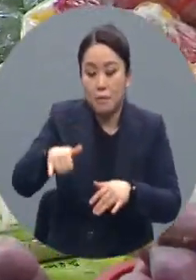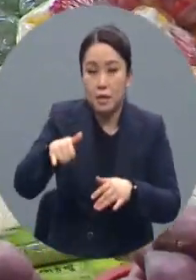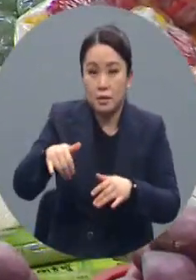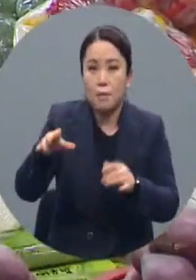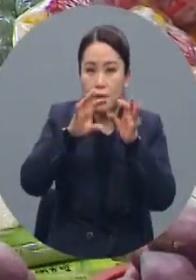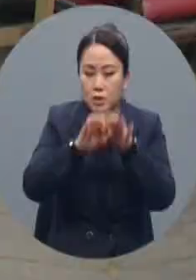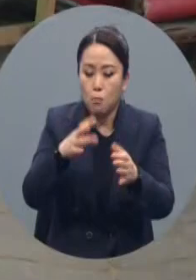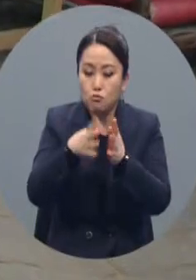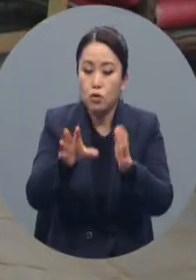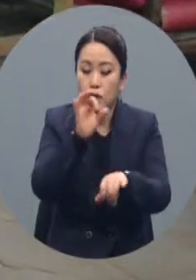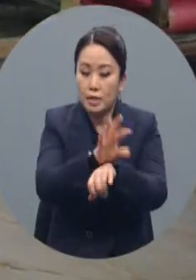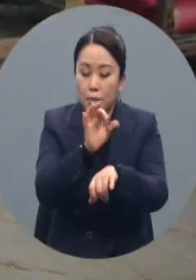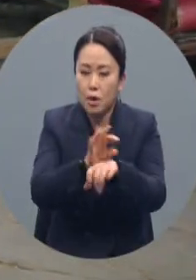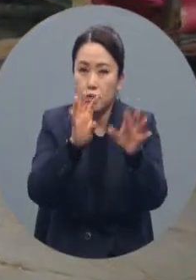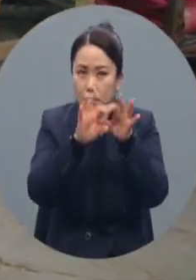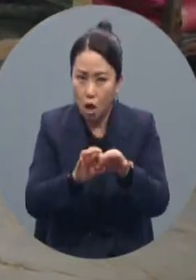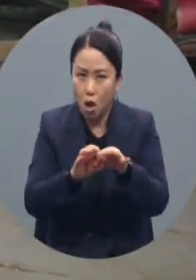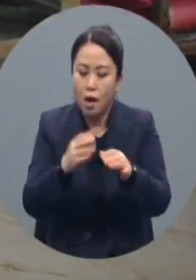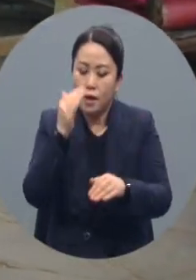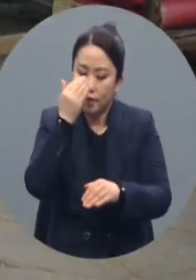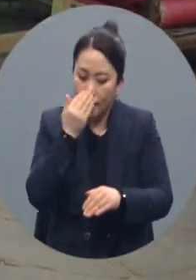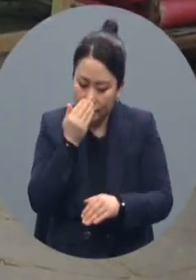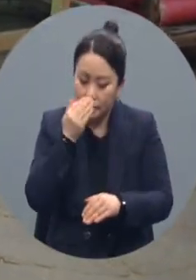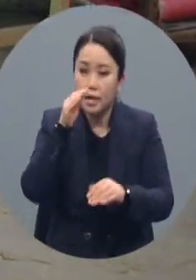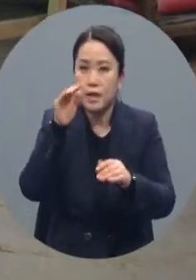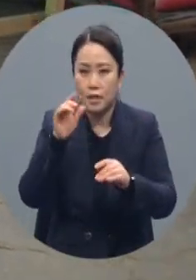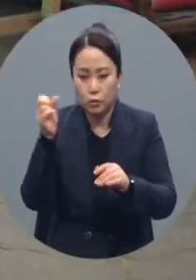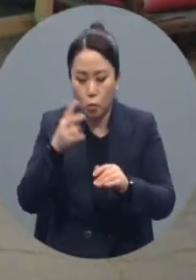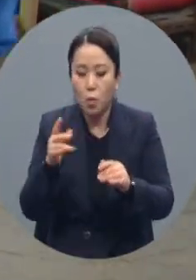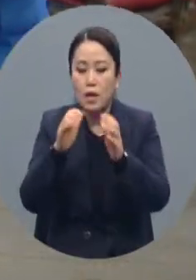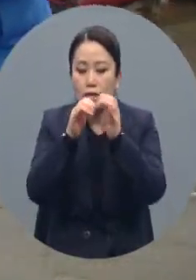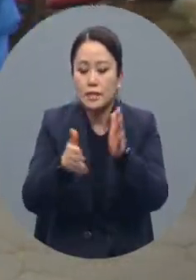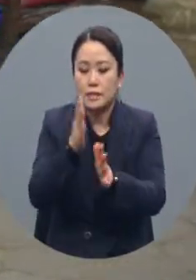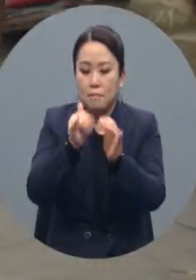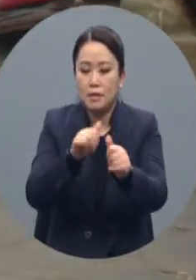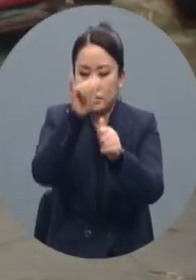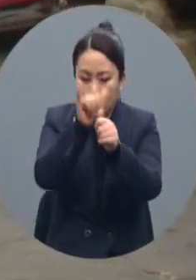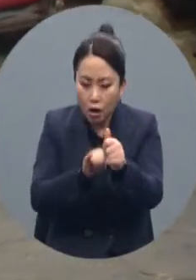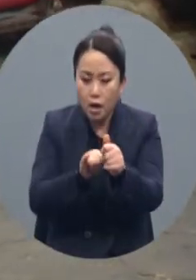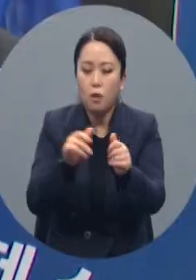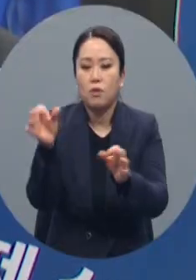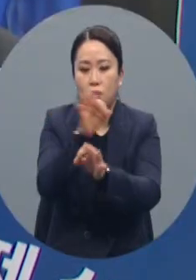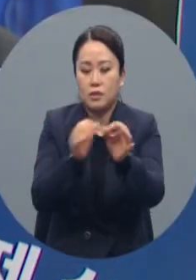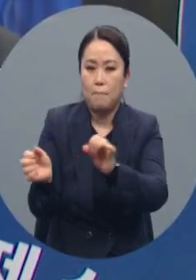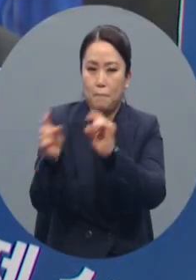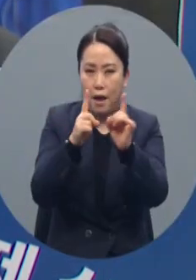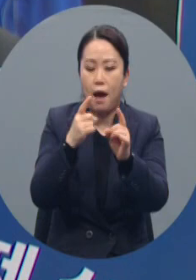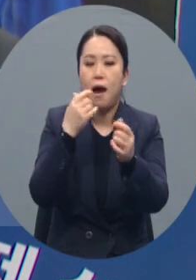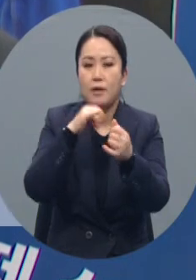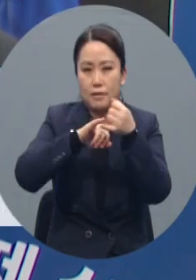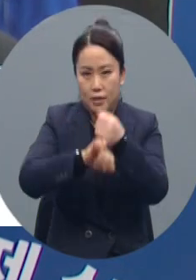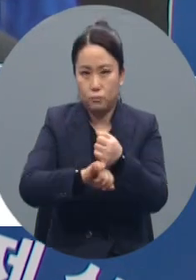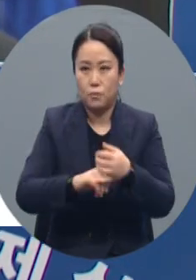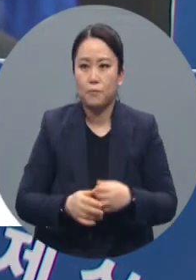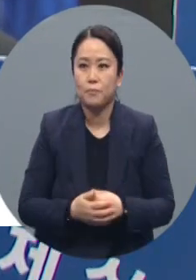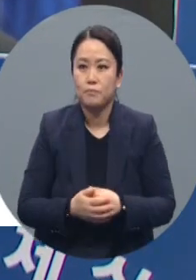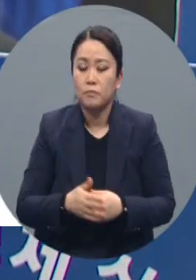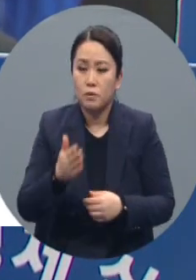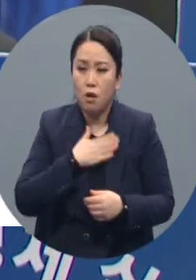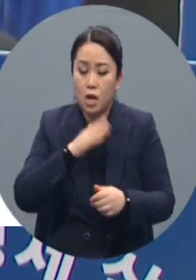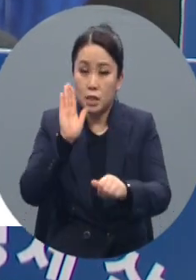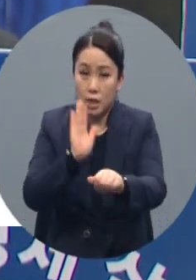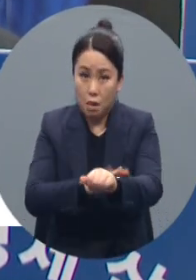반성하고 시민들을 섬기고 경제도 살리겠다고 약속합니다. 저희들이 잘못된 거는